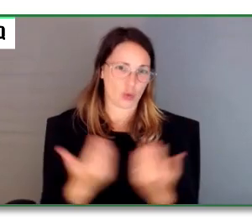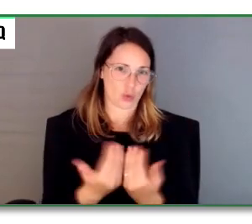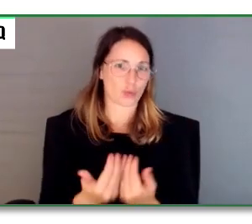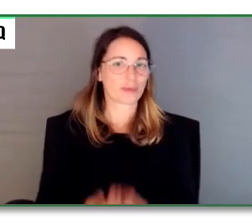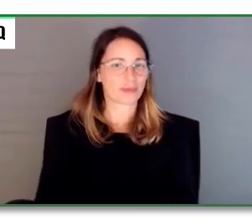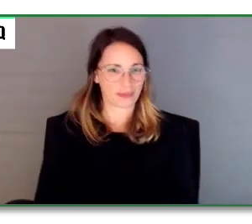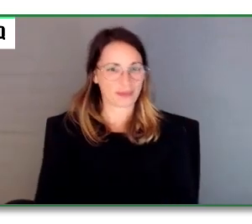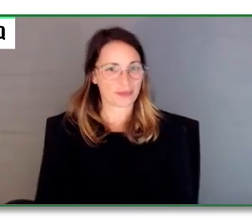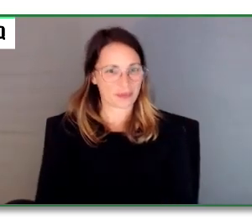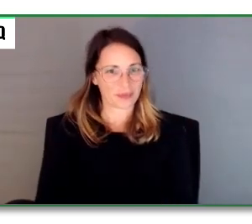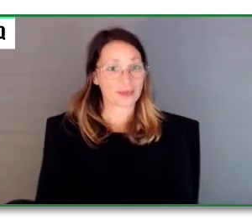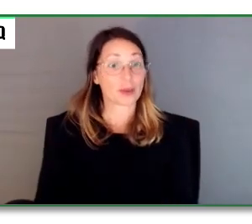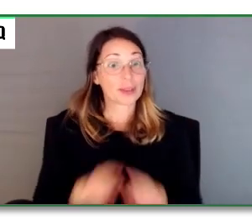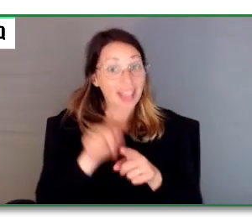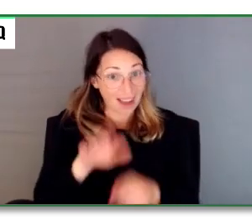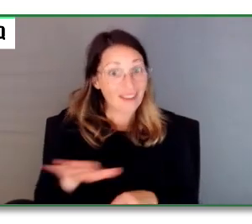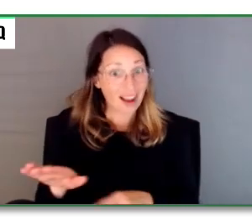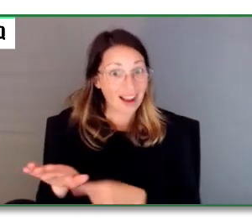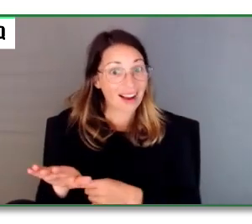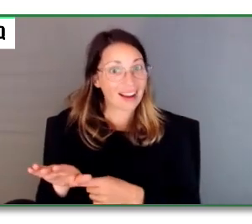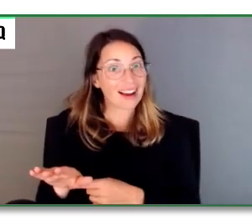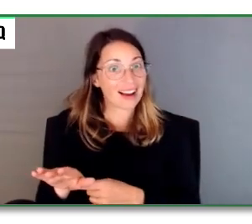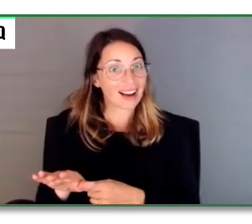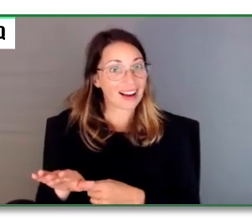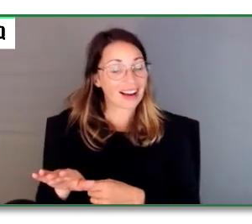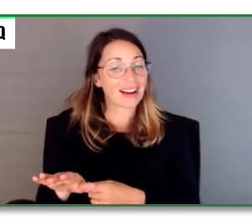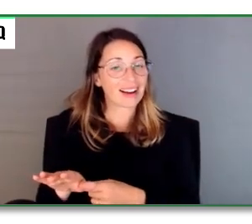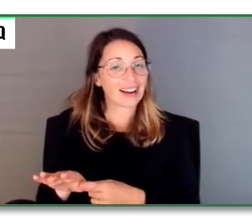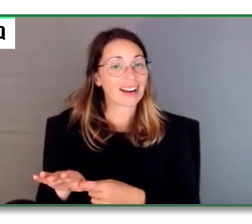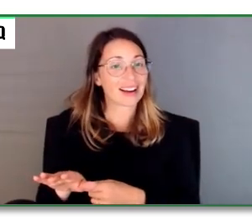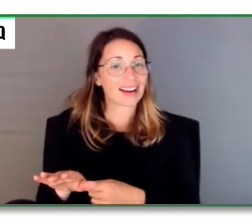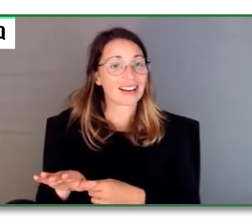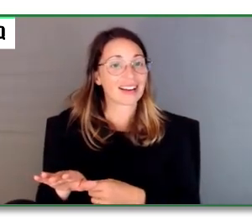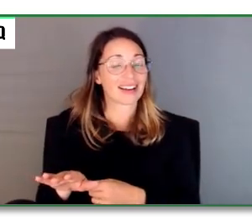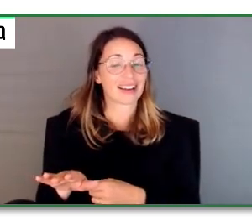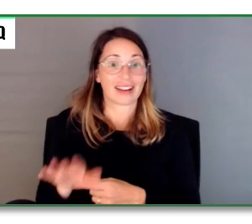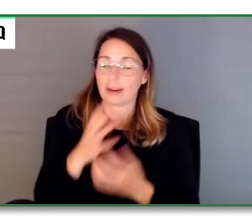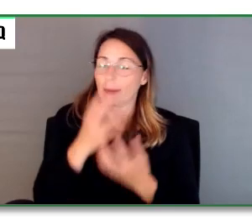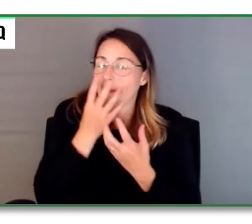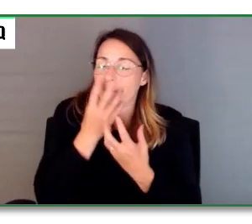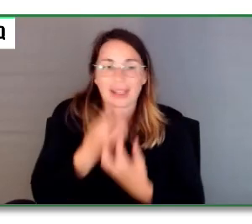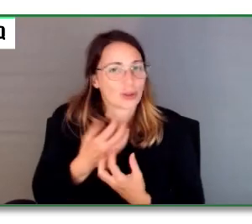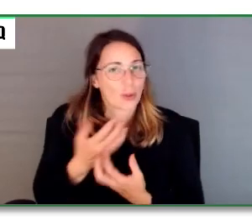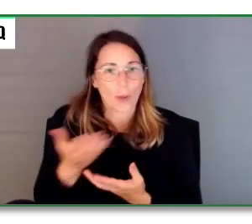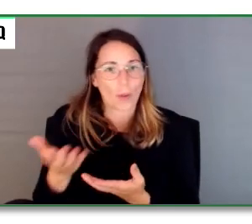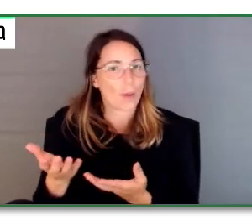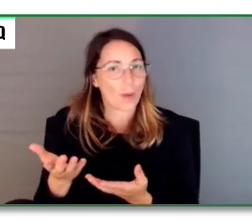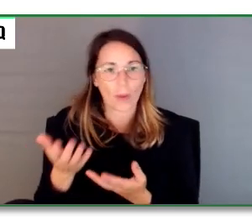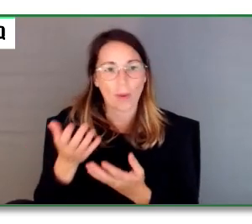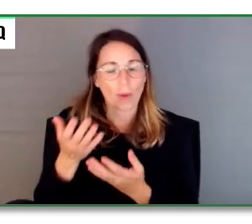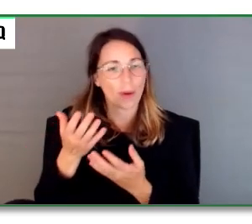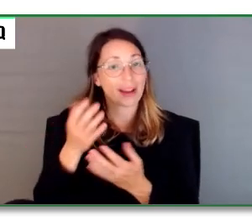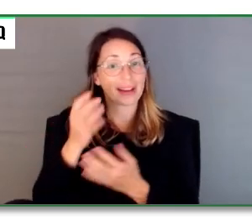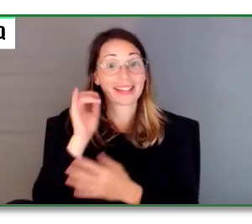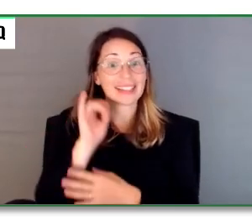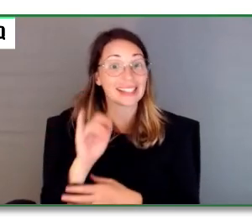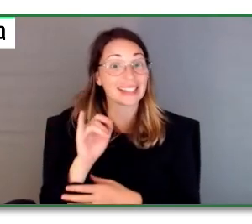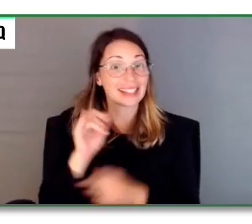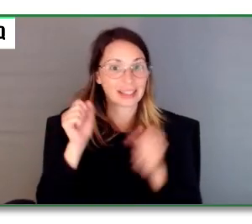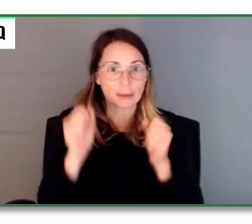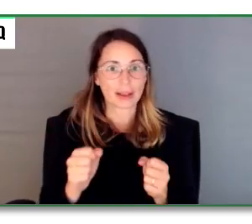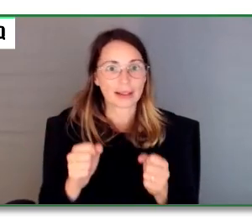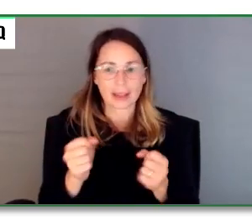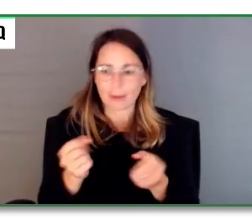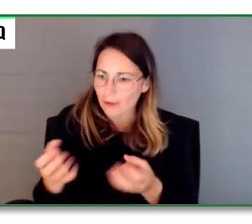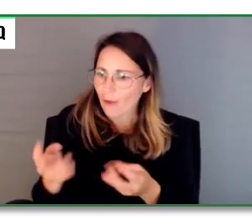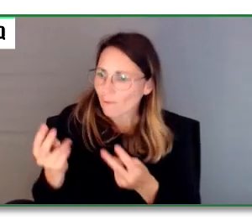Les enfants, particulièrement, c'est tellement précieux pour eux lorsqu'on peut leur faire voir la nature